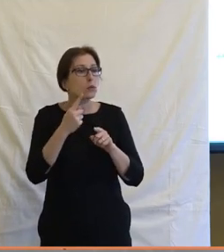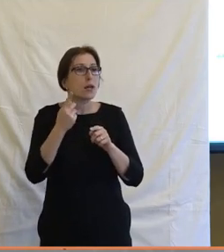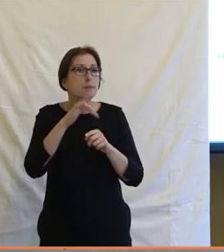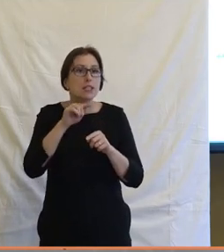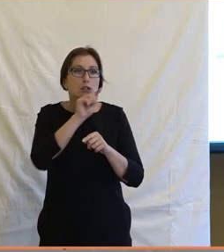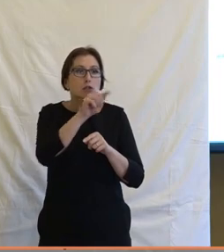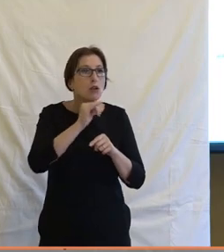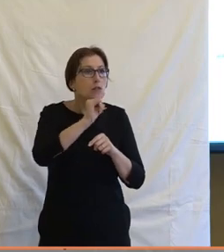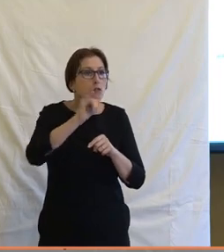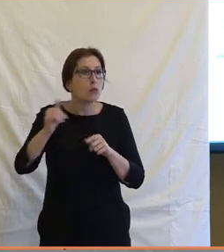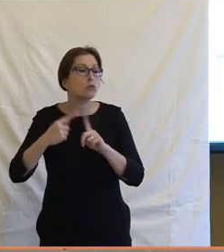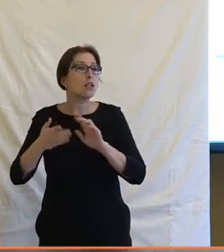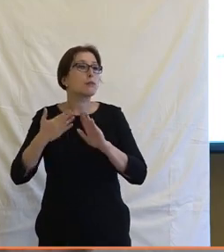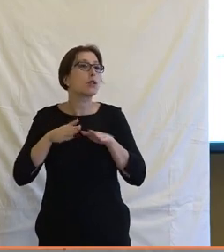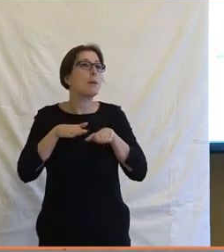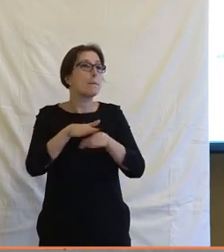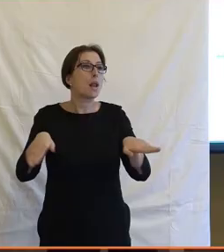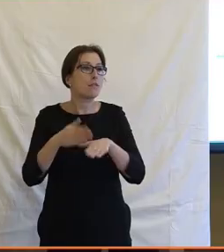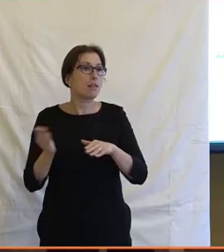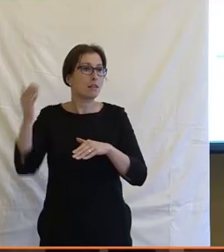dětmi si zaplavat mezi delfíny.